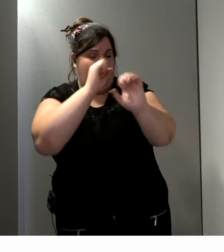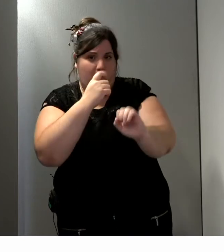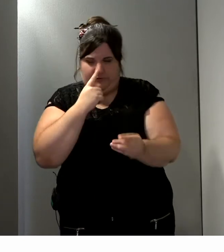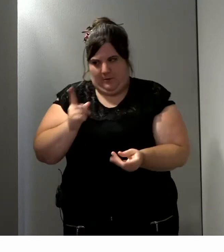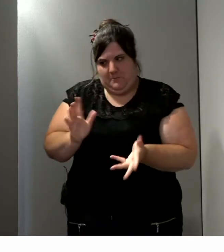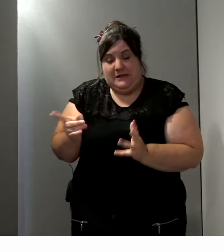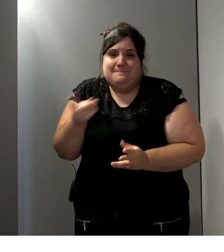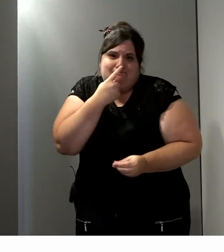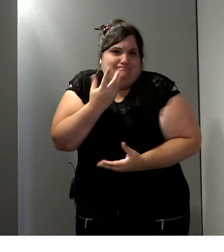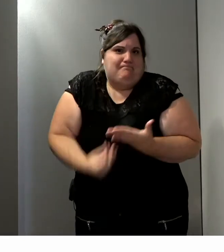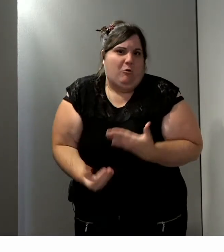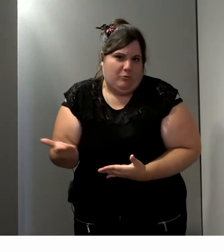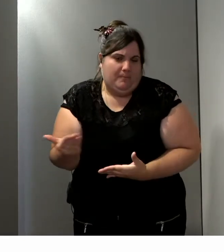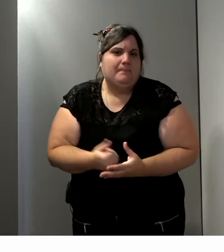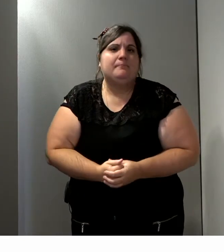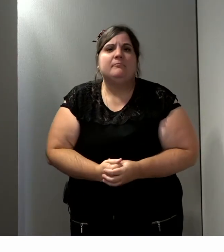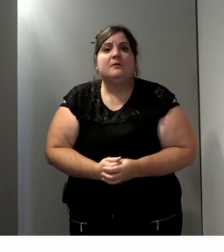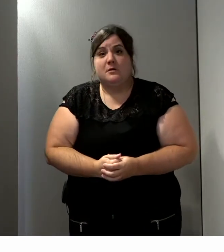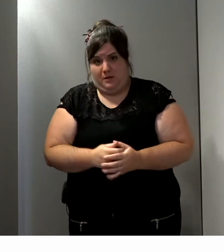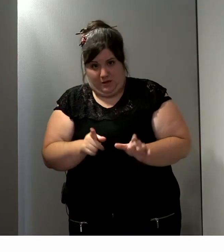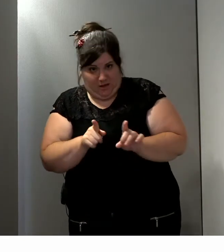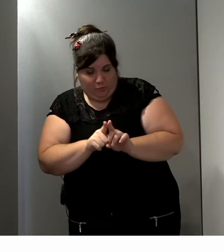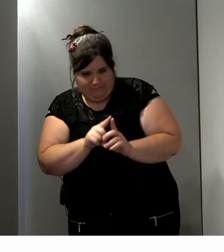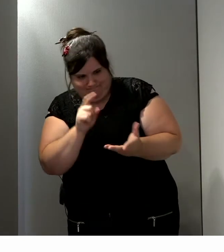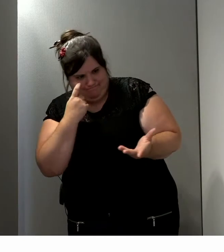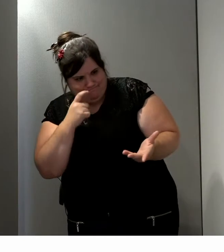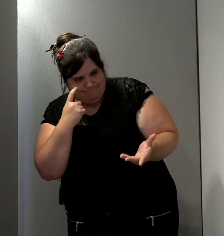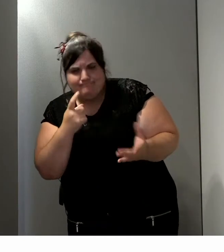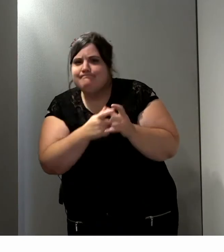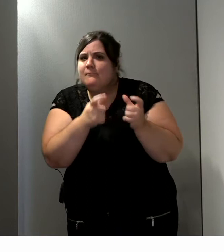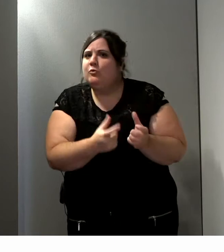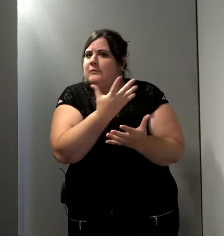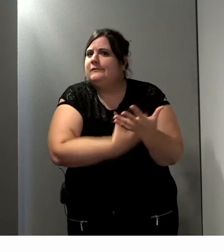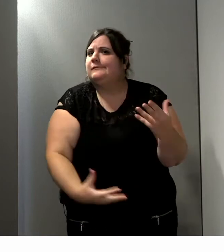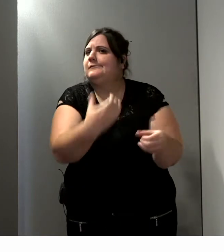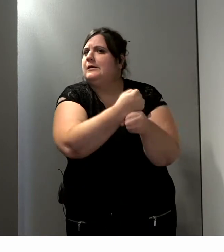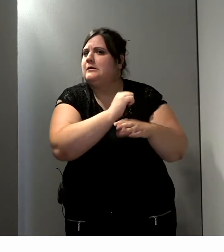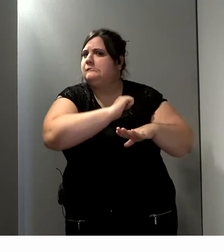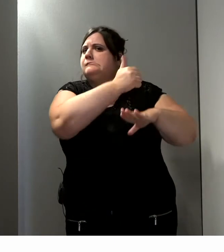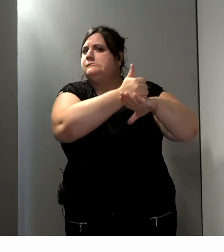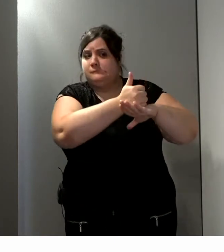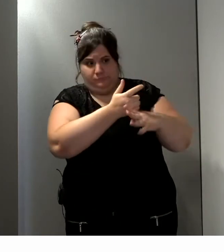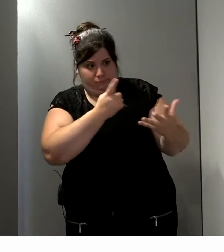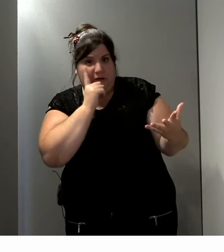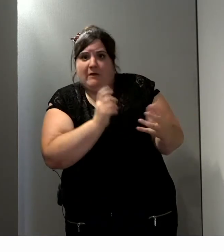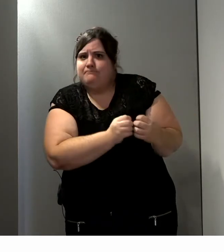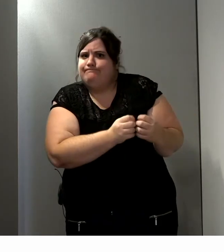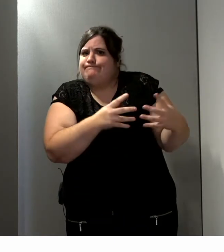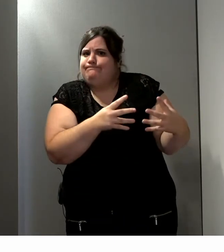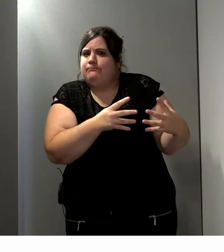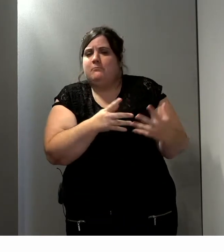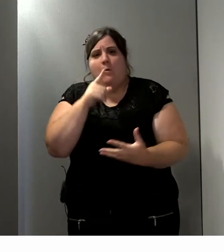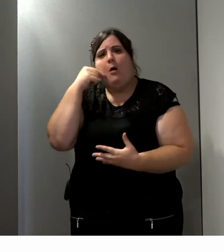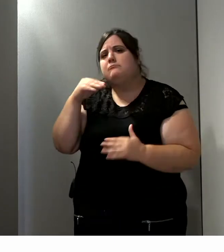l'accompagnement. Contrairement à ce qu'on peut penser aussi, souvent plus de femmes qui se lancent dans la création d'entreprises pour les personnes